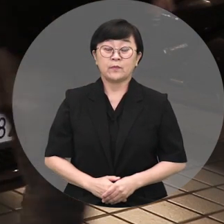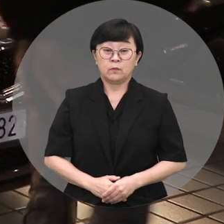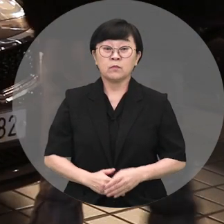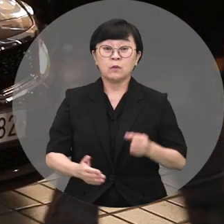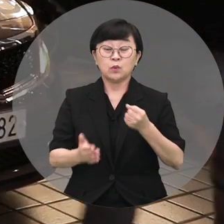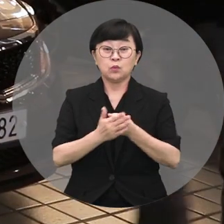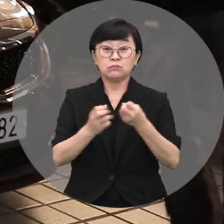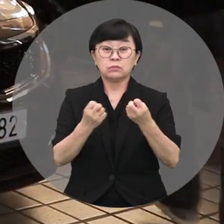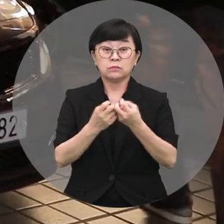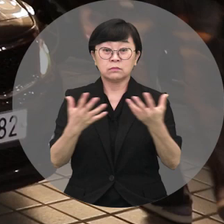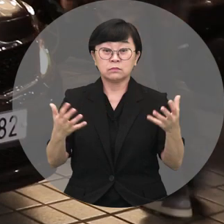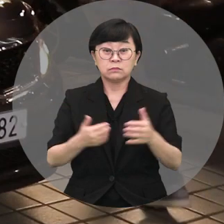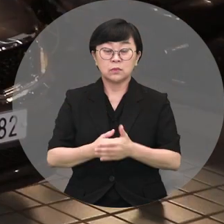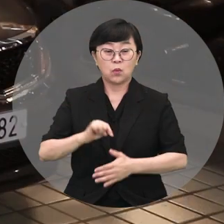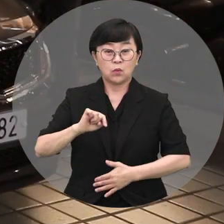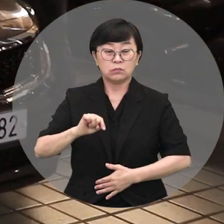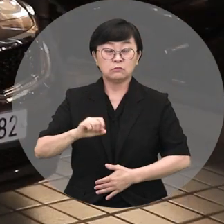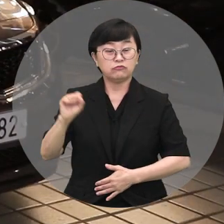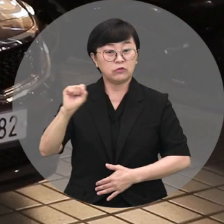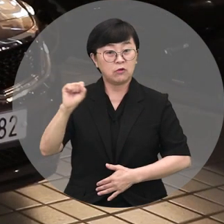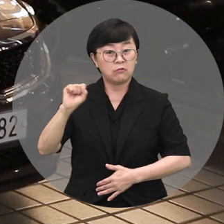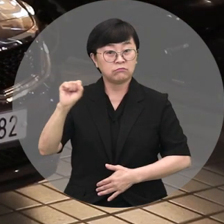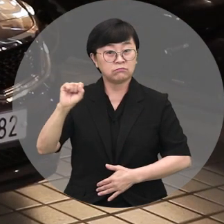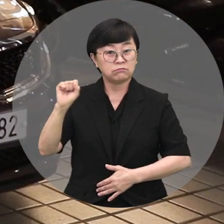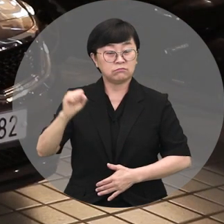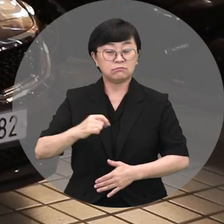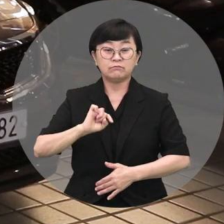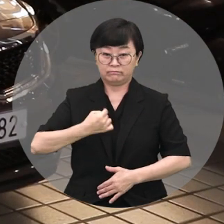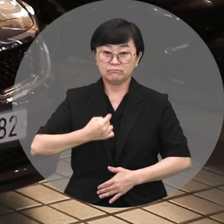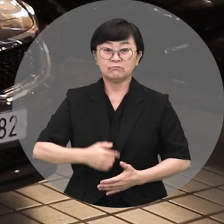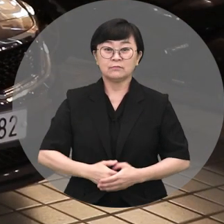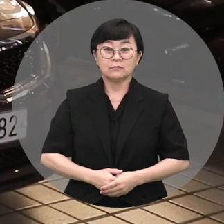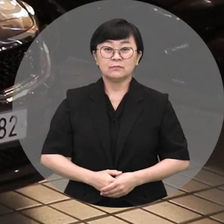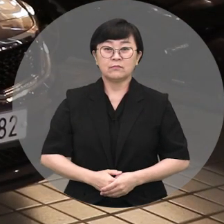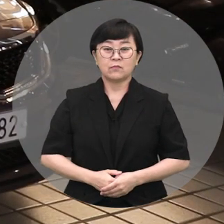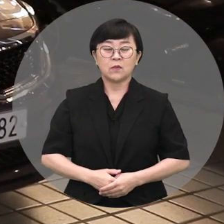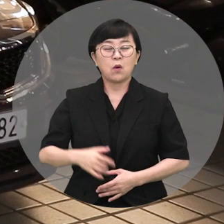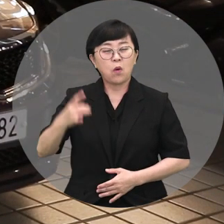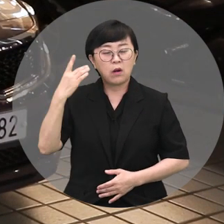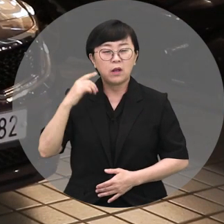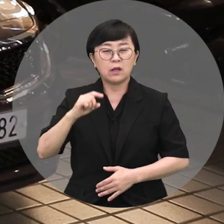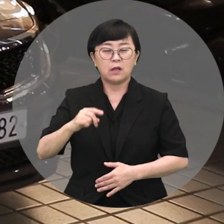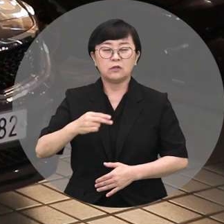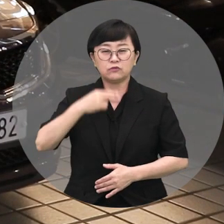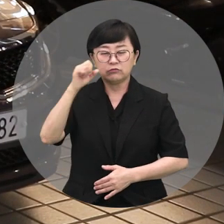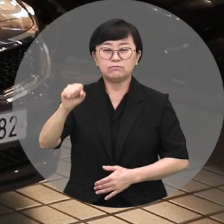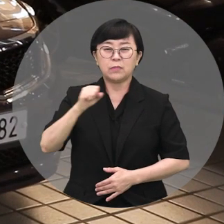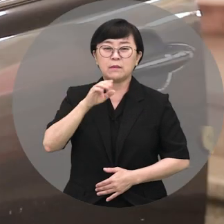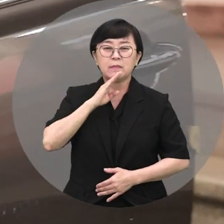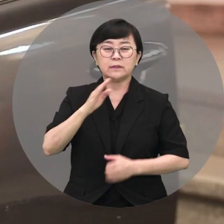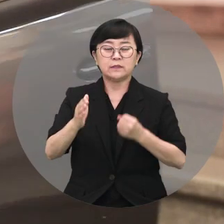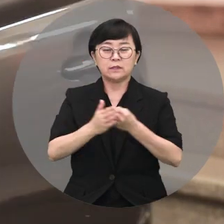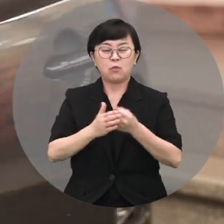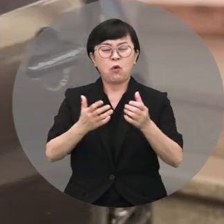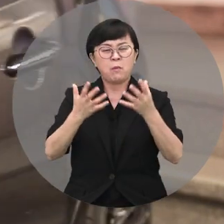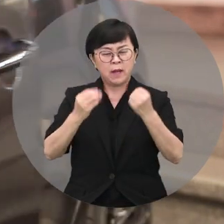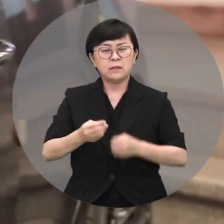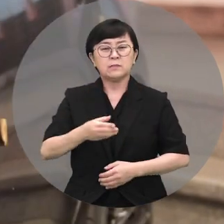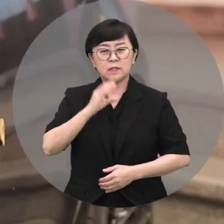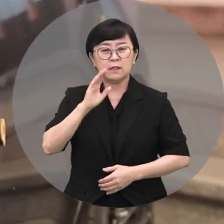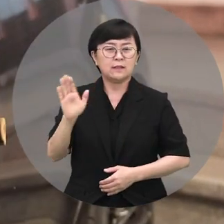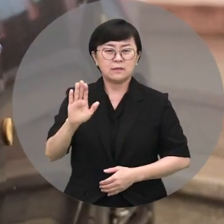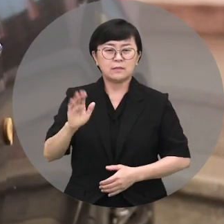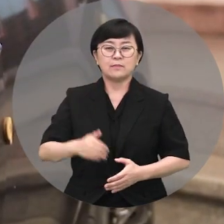그래서 어쩔 수 없이 결국 운전대를 잡았습니다. 원래 술이 센 편인데 오늘은 많이 마시지도